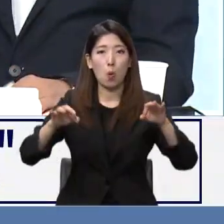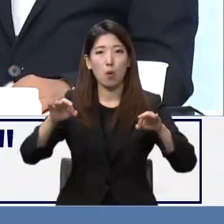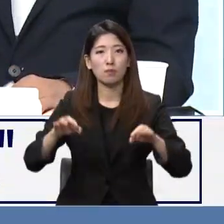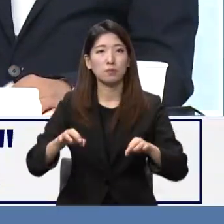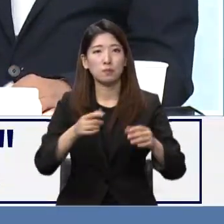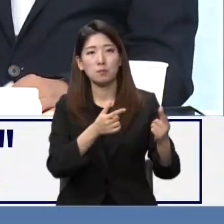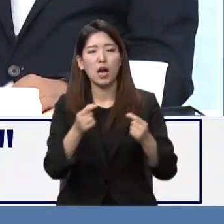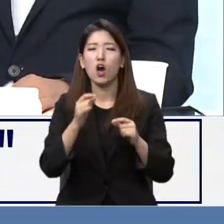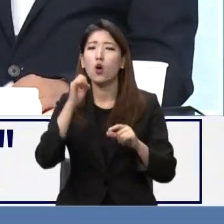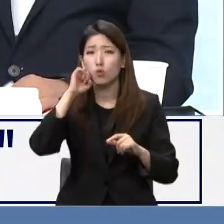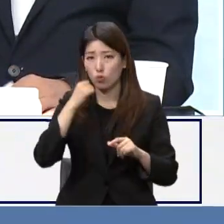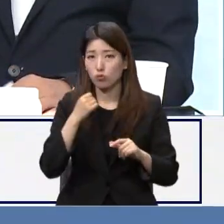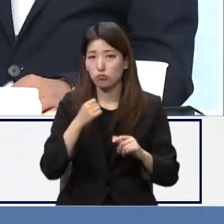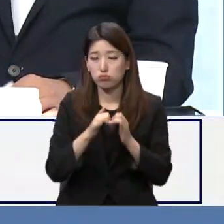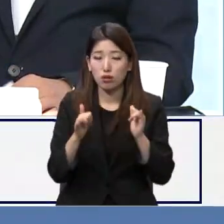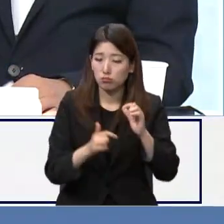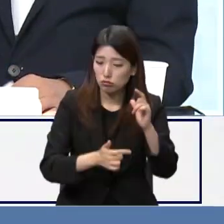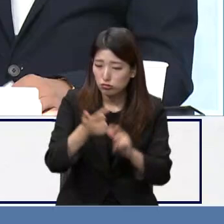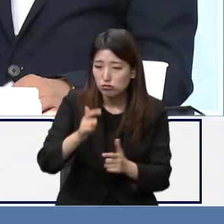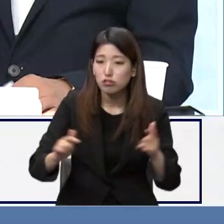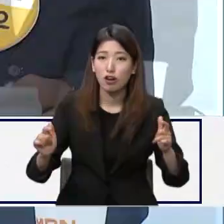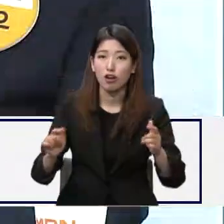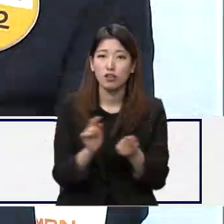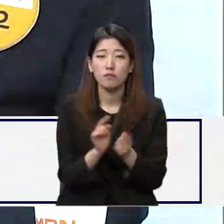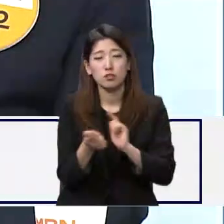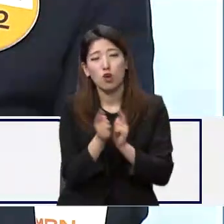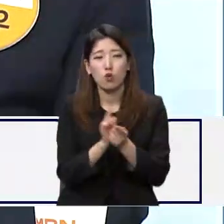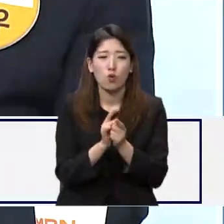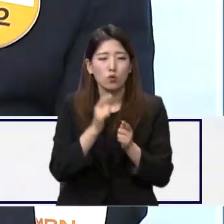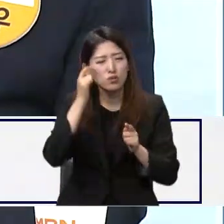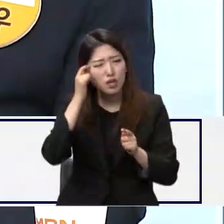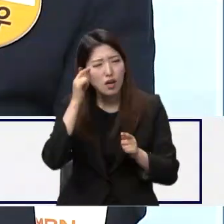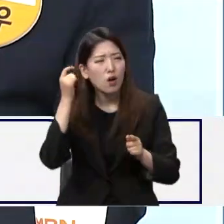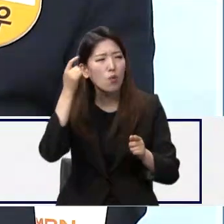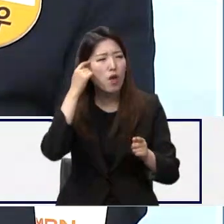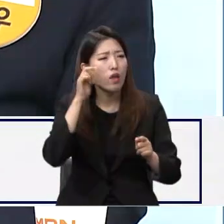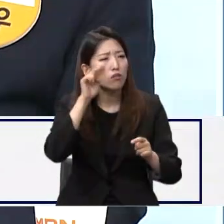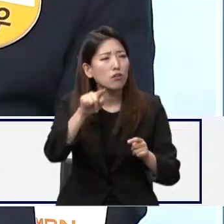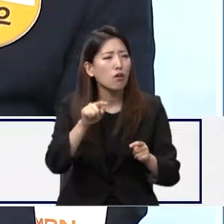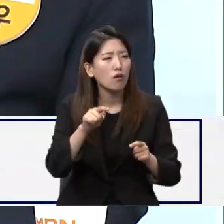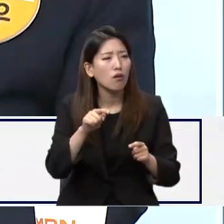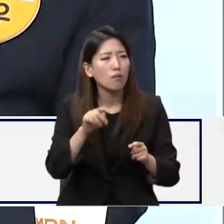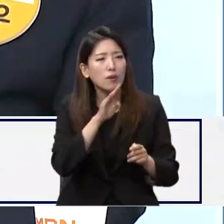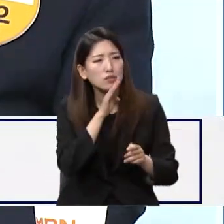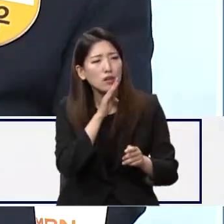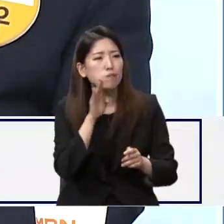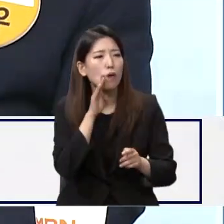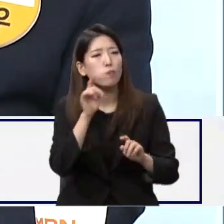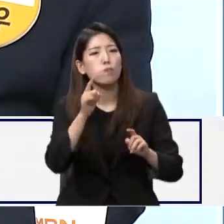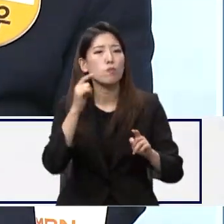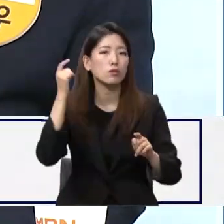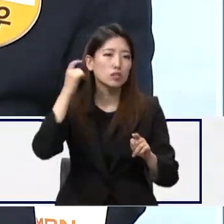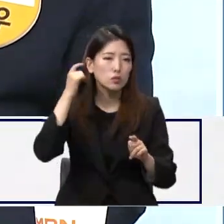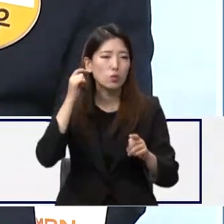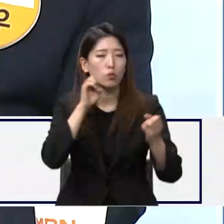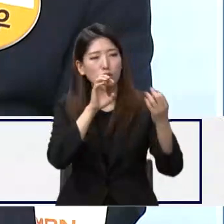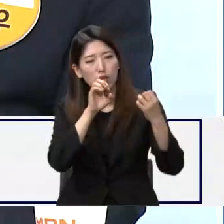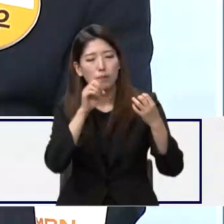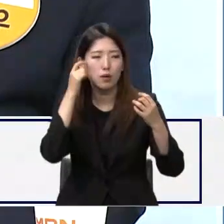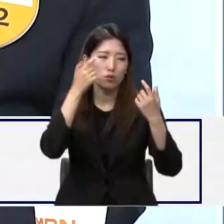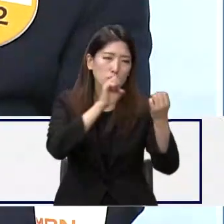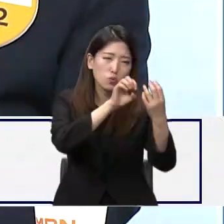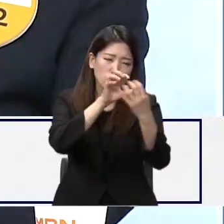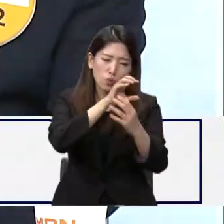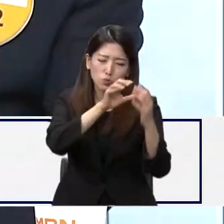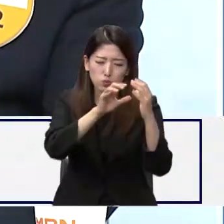두 사람 다 민주당이 잘 돼야 본인의 다음이 있는 거 아닐까요 당연히 그렇기 때문에 당을 위해서 뭘